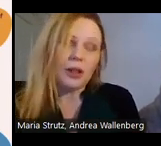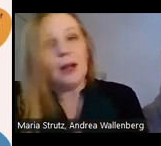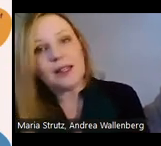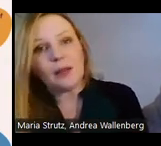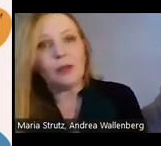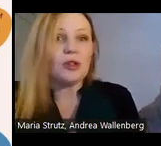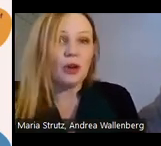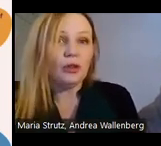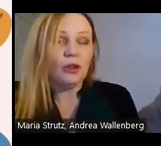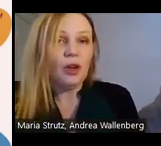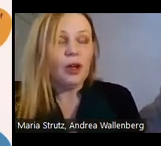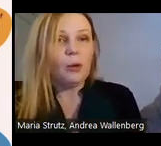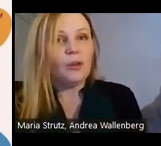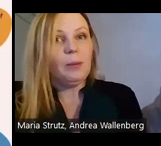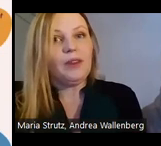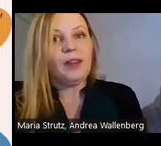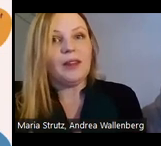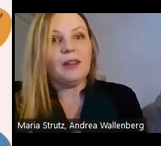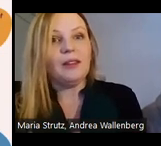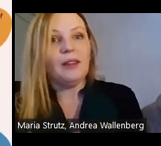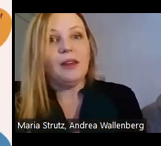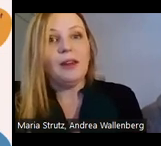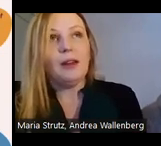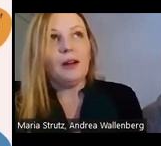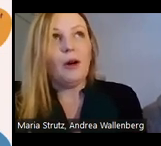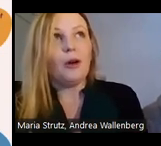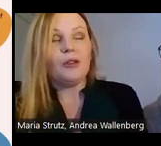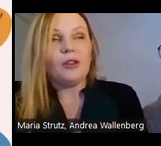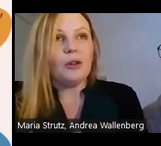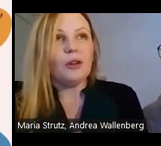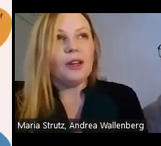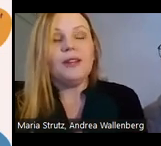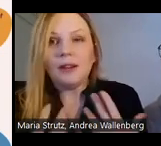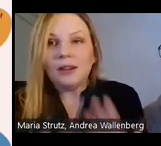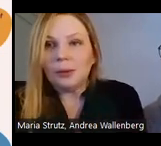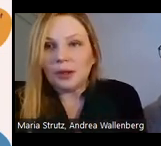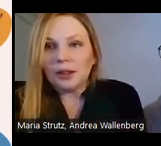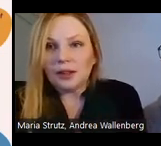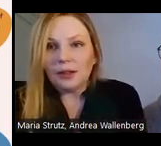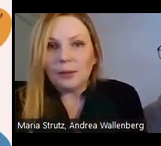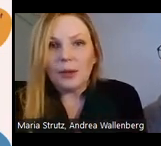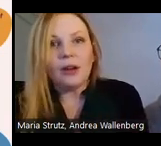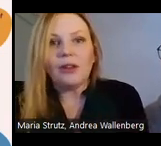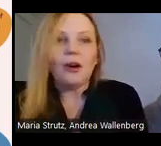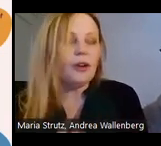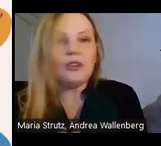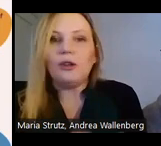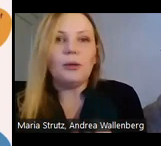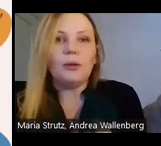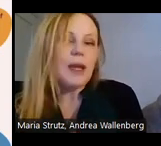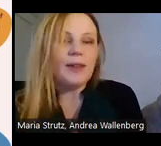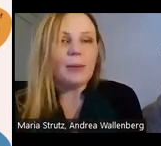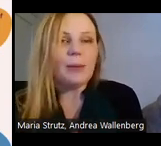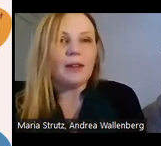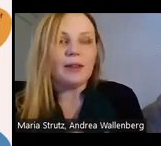hungrig, du är ledsen, du är trött. Och det beteendet har ju inte någon intention. Barnet har ju inte